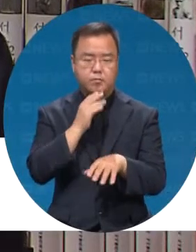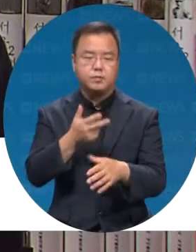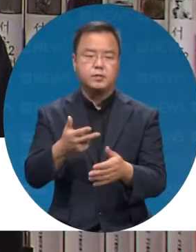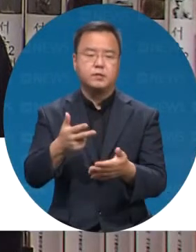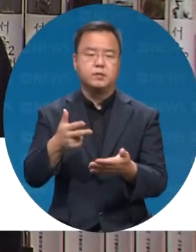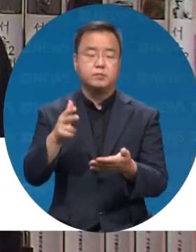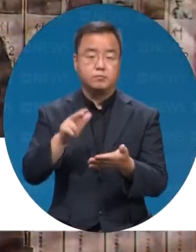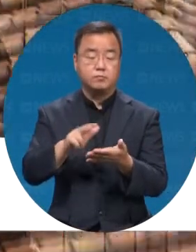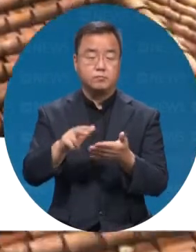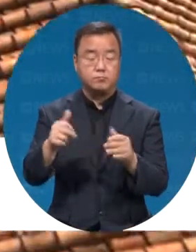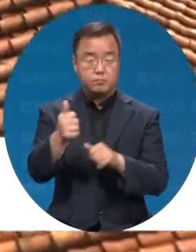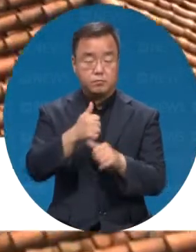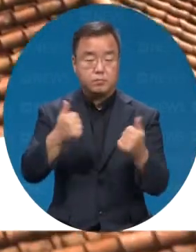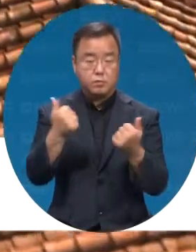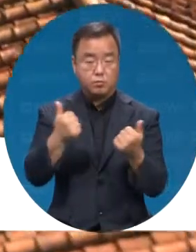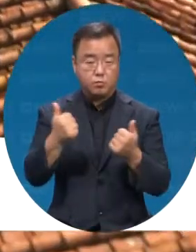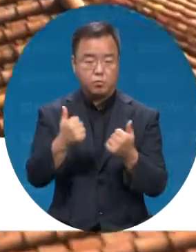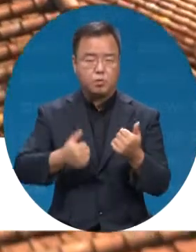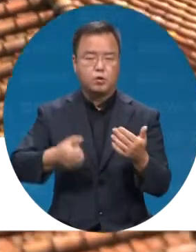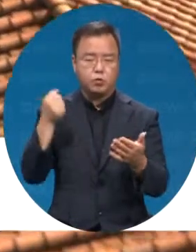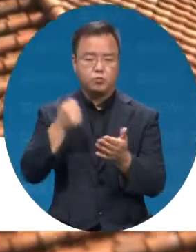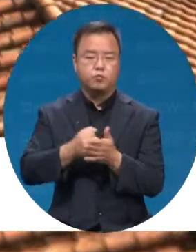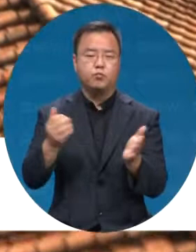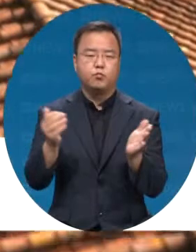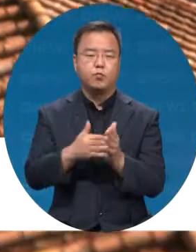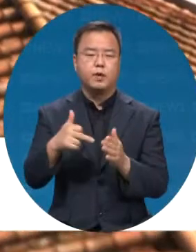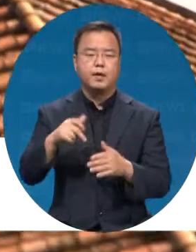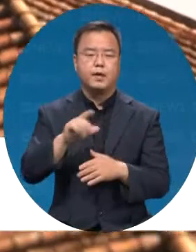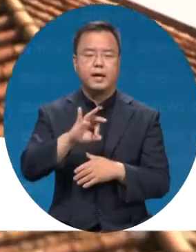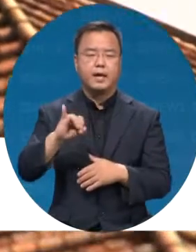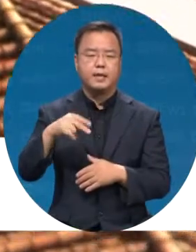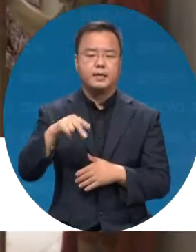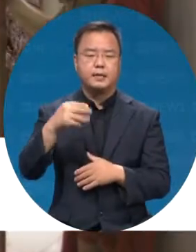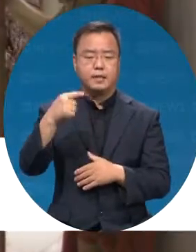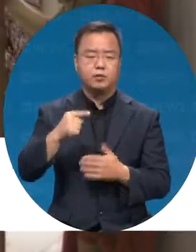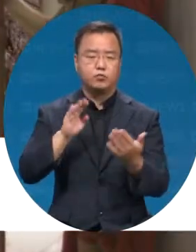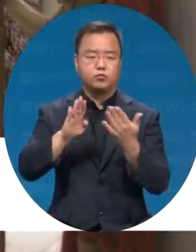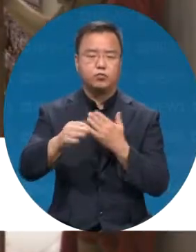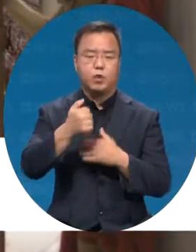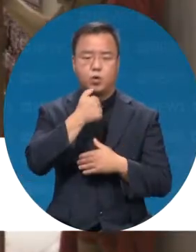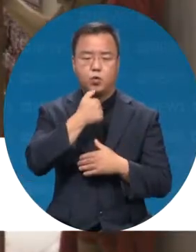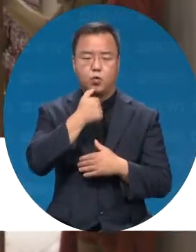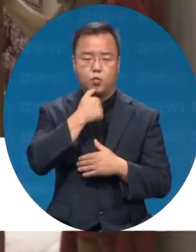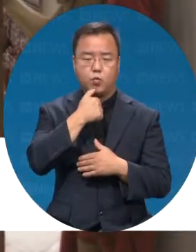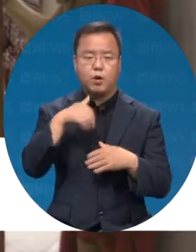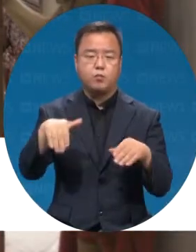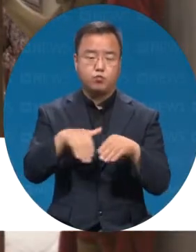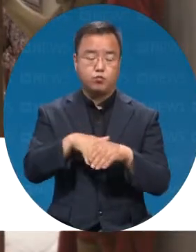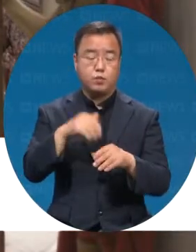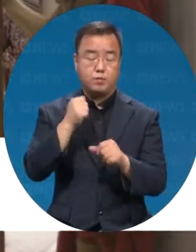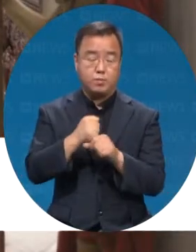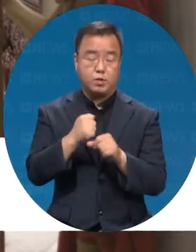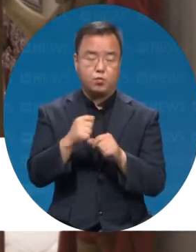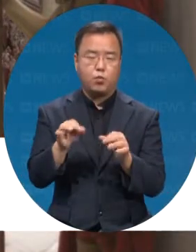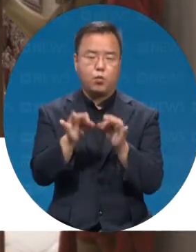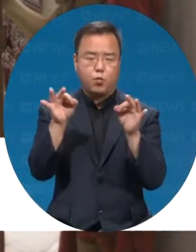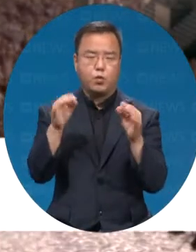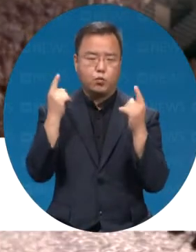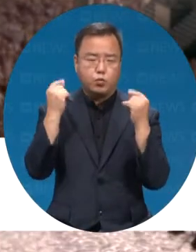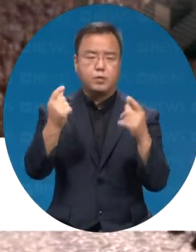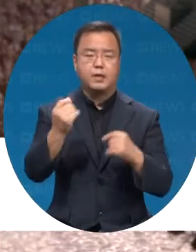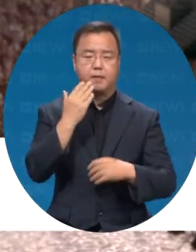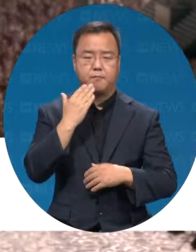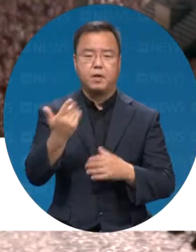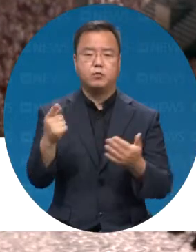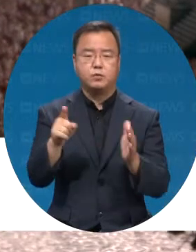제정으로 구축이 되기도 하고 카이사르 이후로 로마 문명이 모양을 구체적으로 갖추고 그게 좀 더 오래 지속될 수 있게끔